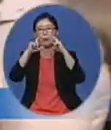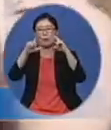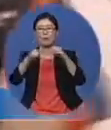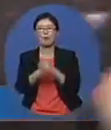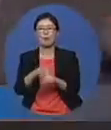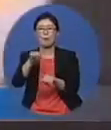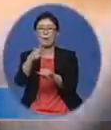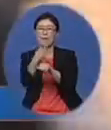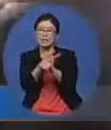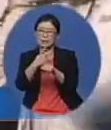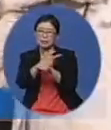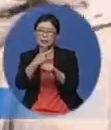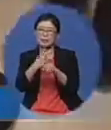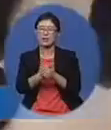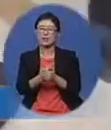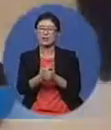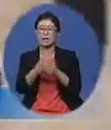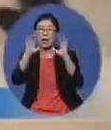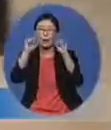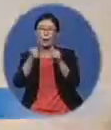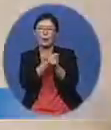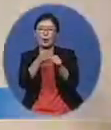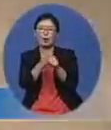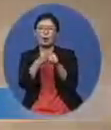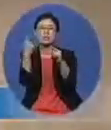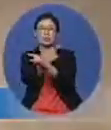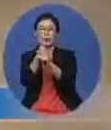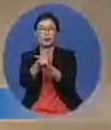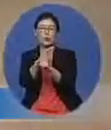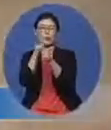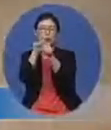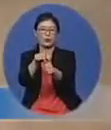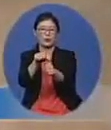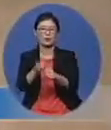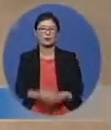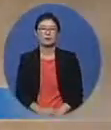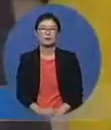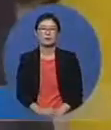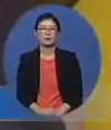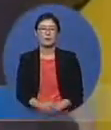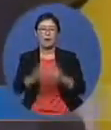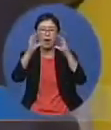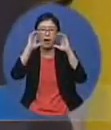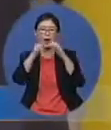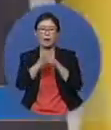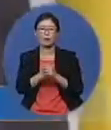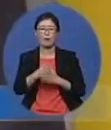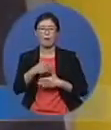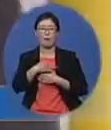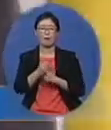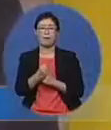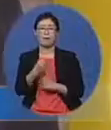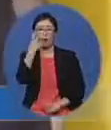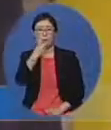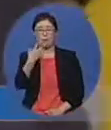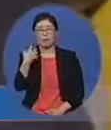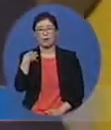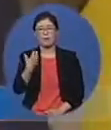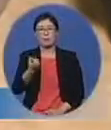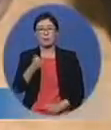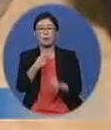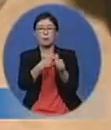120시간의 아동학대 치료 프로그램 이수를 명령했습니다. 재판부는 피고인이 아동들을 안전하게 돌볼 책임이 있는